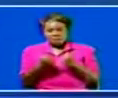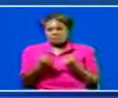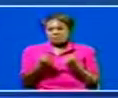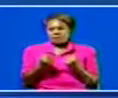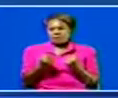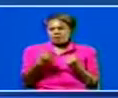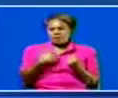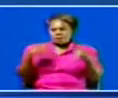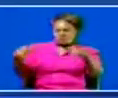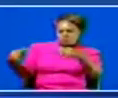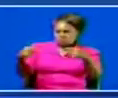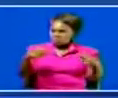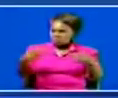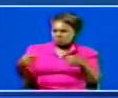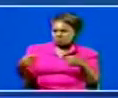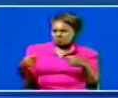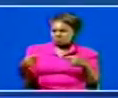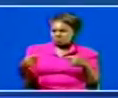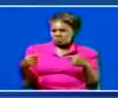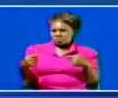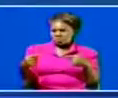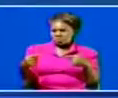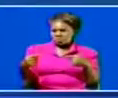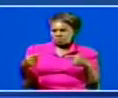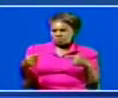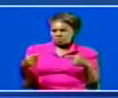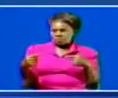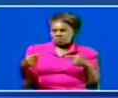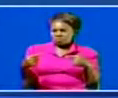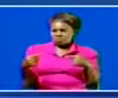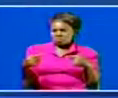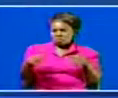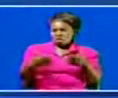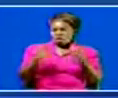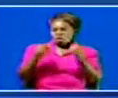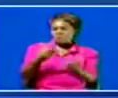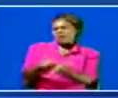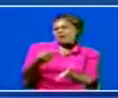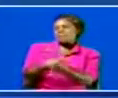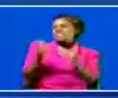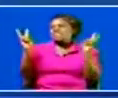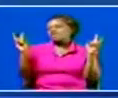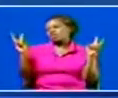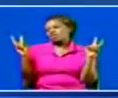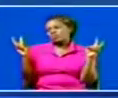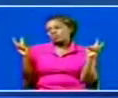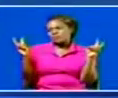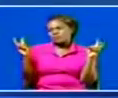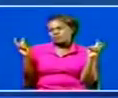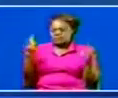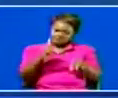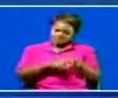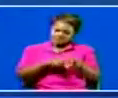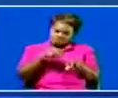kuna kuwa mgogoro, labda iwe ni kutokana na nguvu, kutokana na uwezo wa kifedha na vitu kama hivyo. Inapokuwa